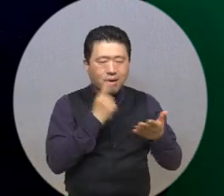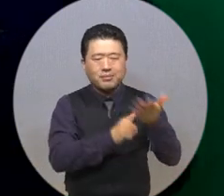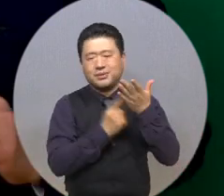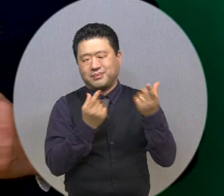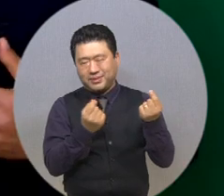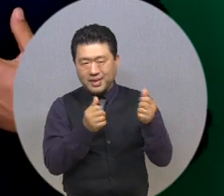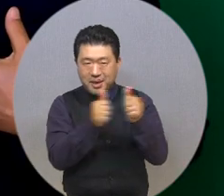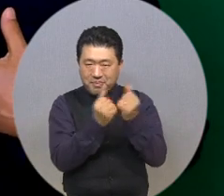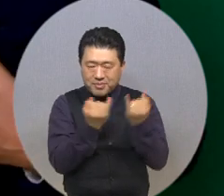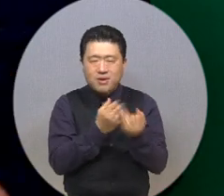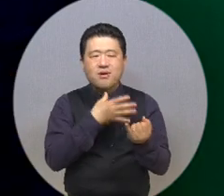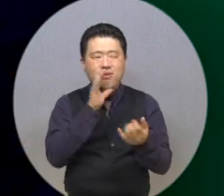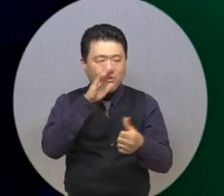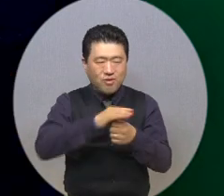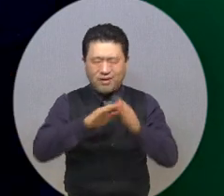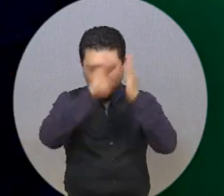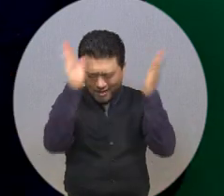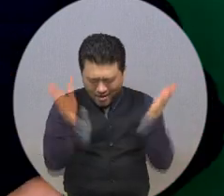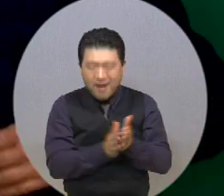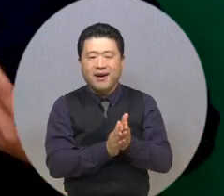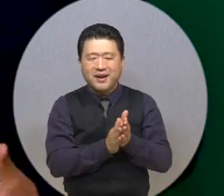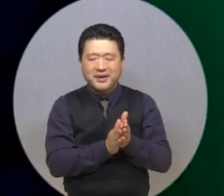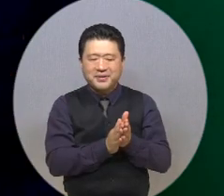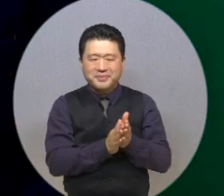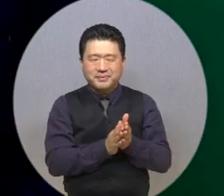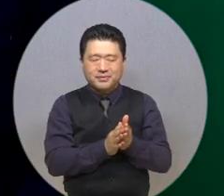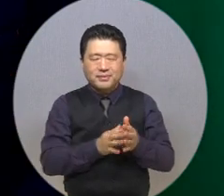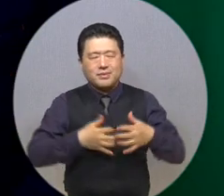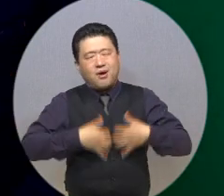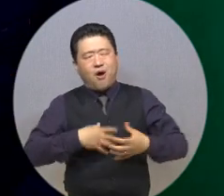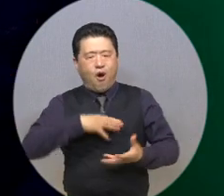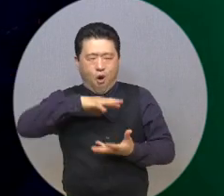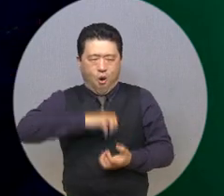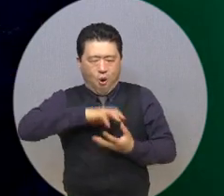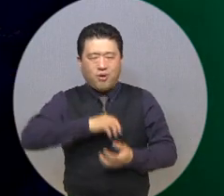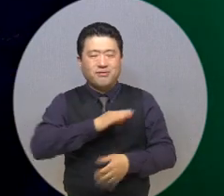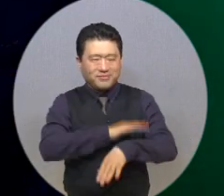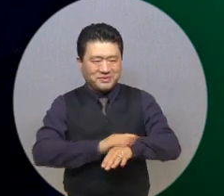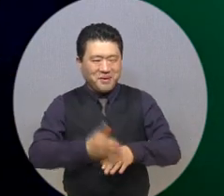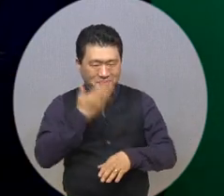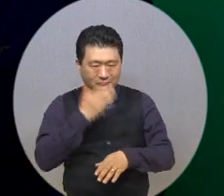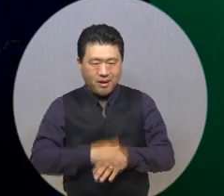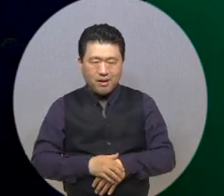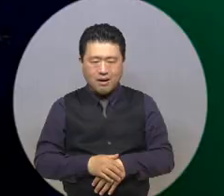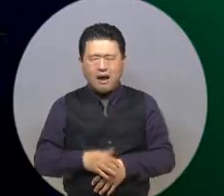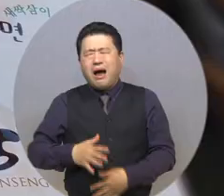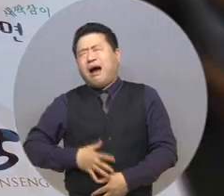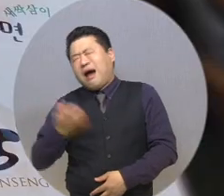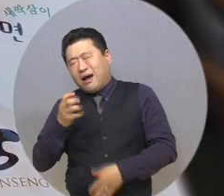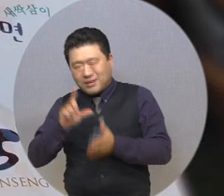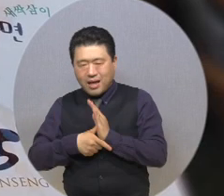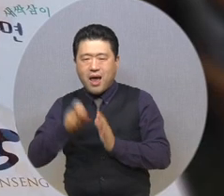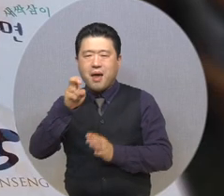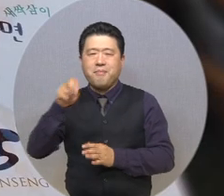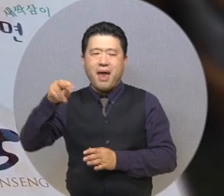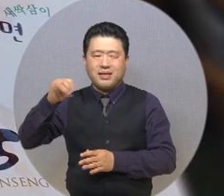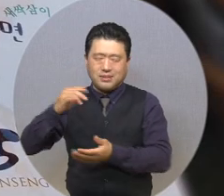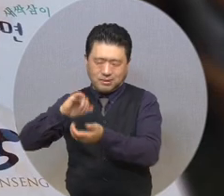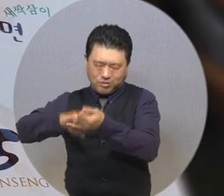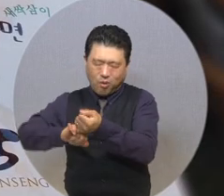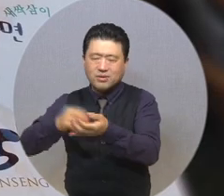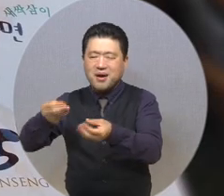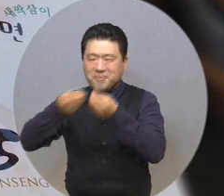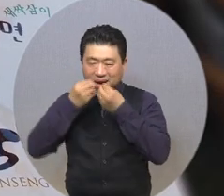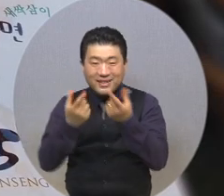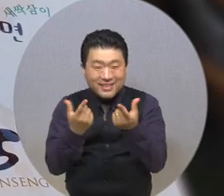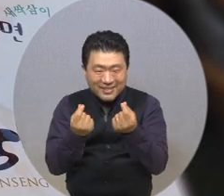것 없이 건강을 지킨 데는 매실 소화기 1차고요. 소화기는 배 아플 때 꼭 매실 먹었잖아. 그렇습니다. 새싹쌈 좀